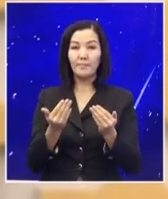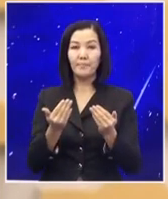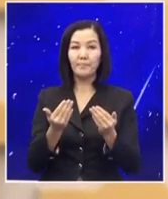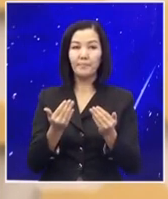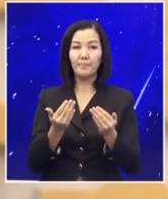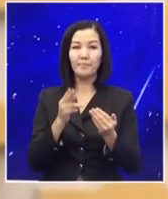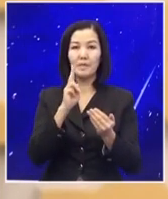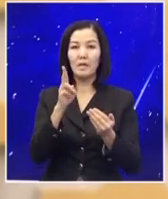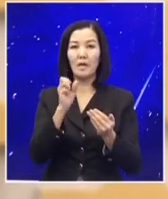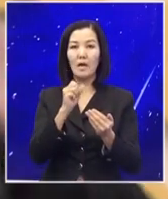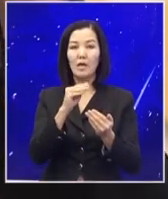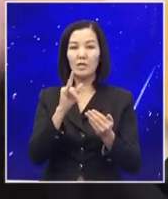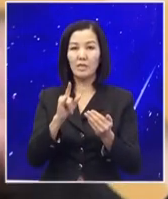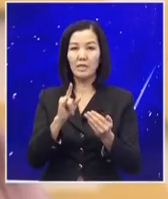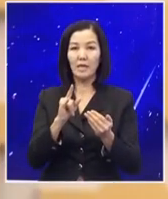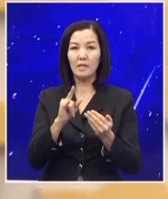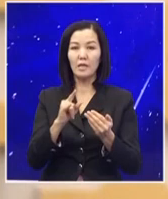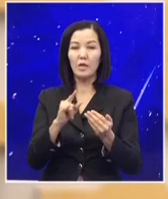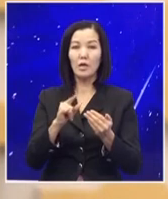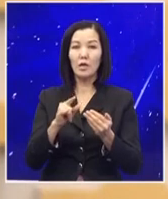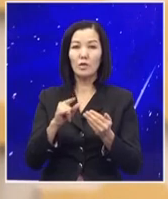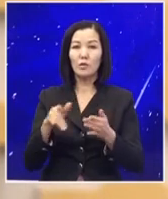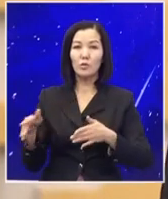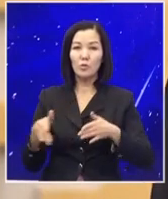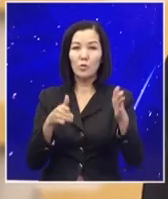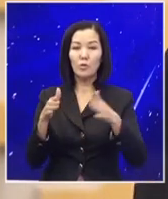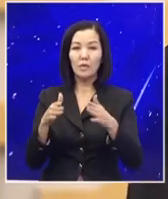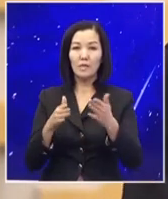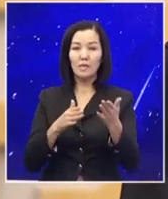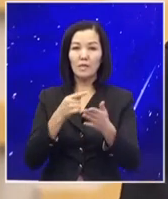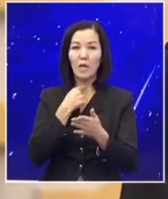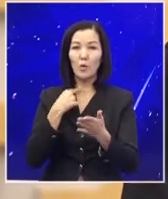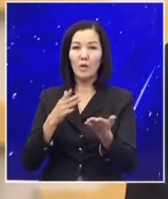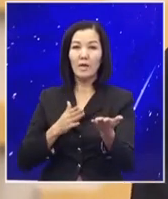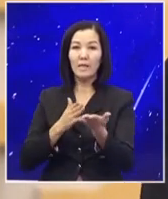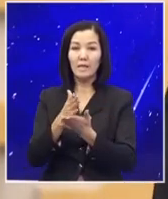Наурызбай қажының айтқанындай, дәл жолдың бойында, Талдықорғанға кіре берісте,